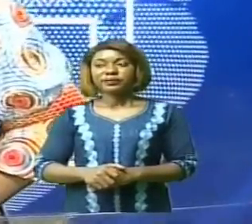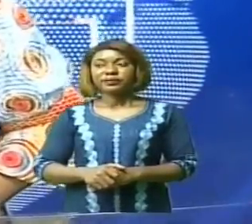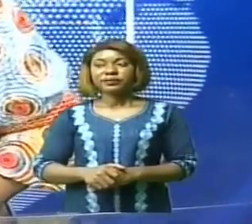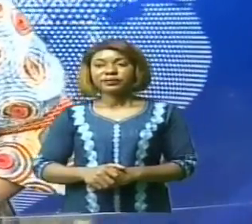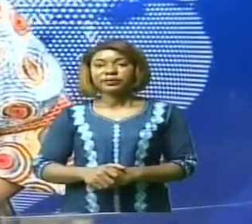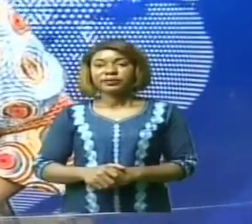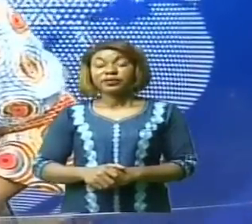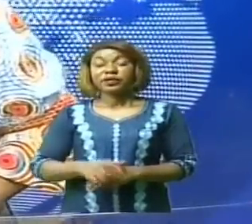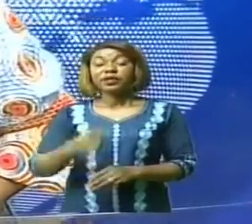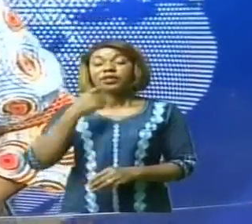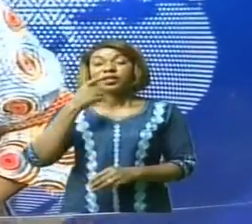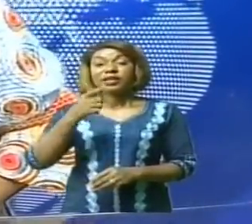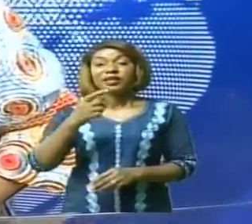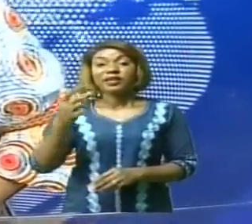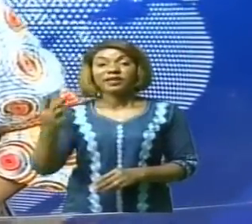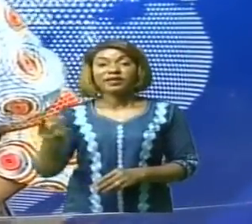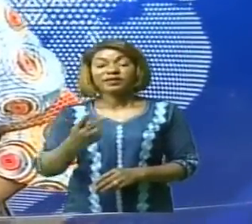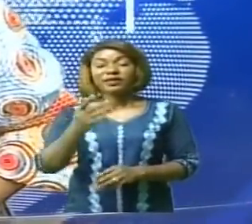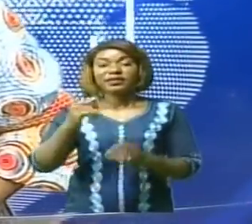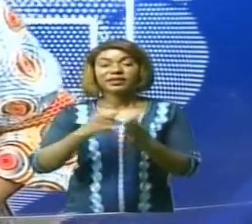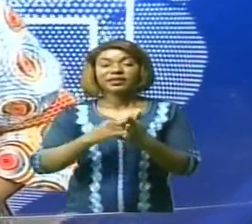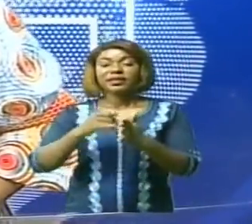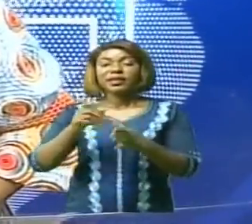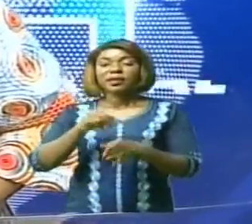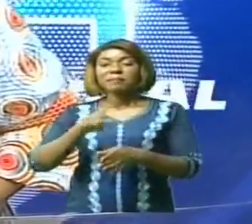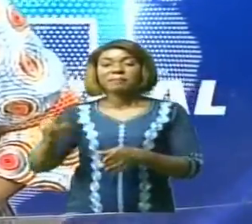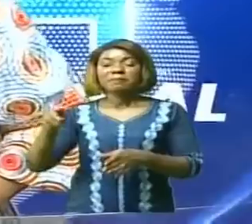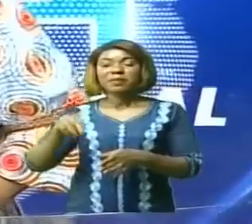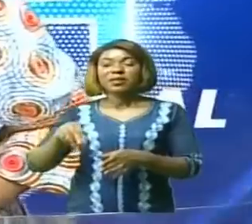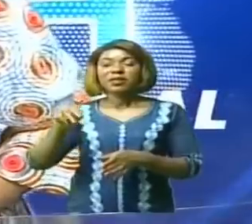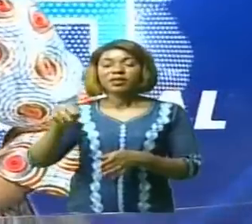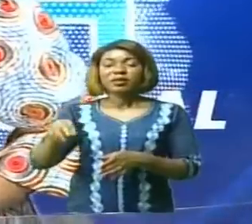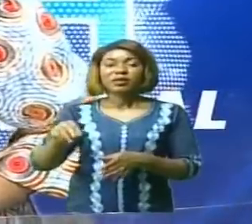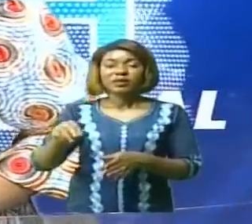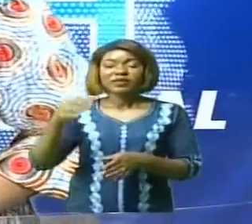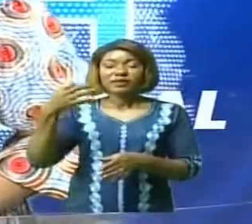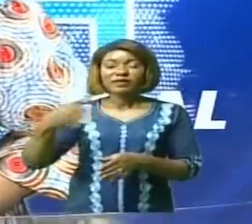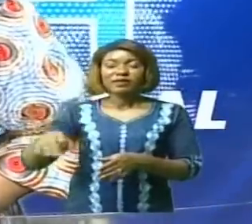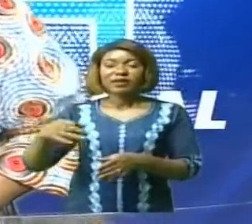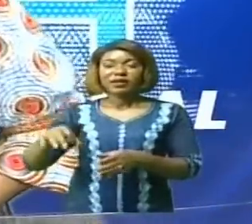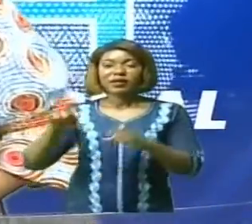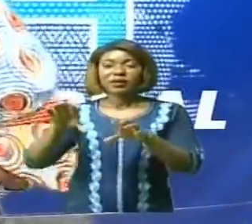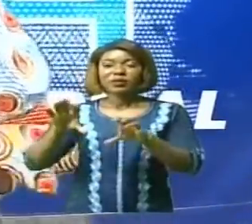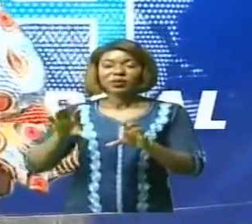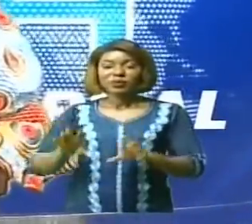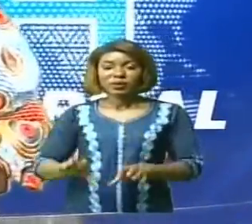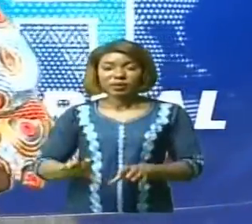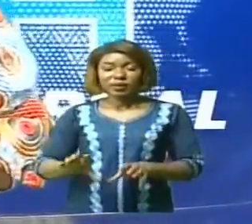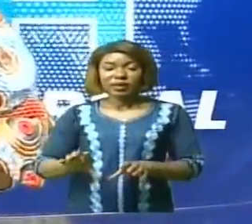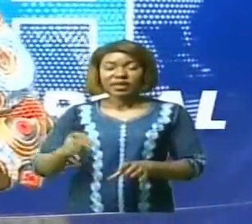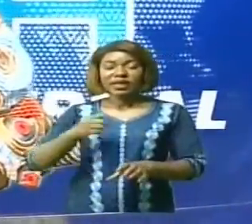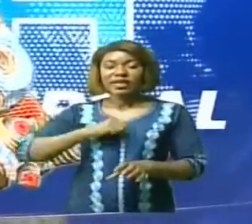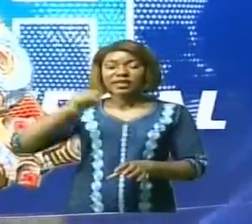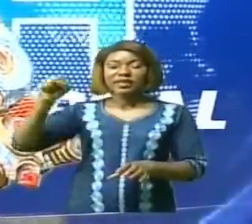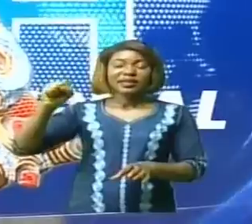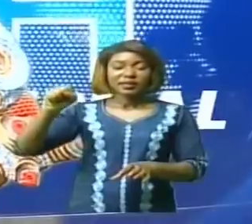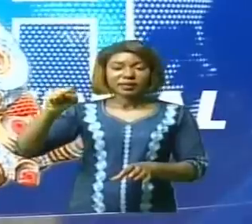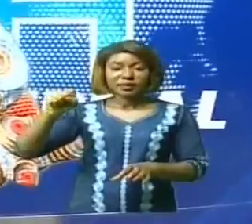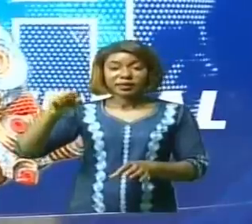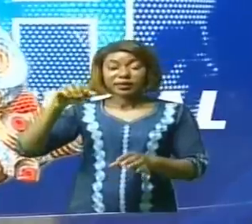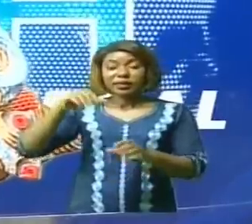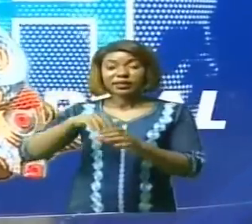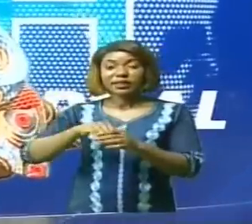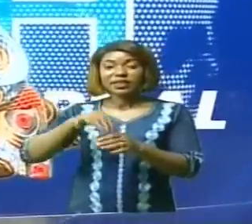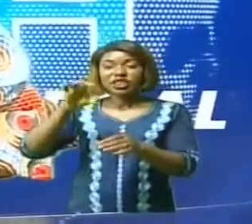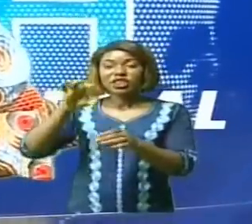Nous avions dit 26 millions de francs congolais. Eh bien, le gagnant de la Sonal, c'est Kengen Siala. Il a